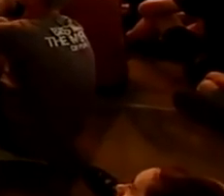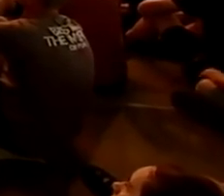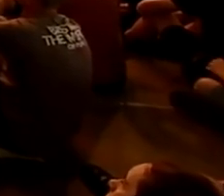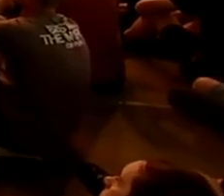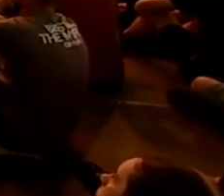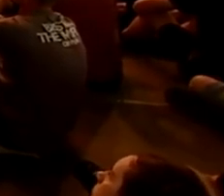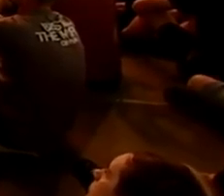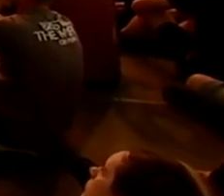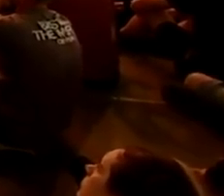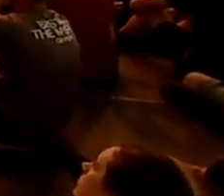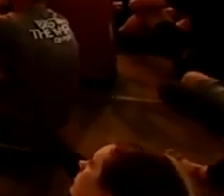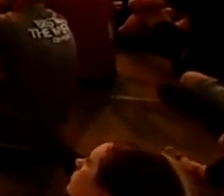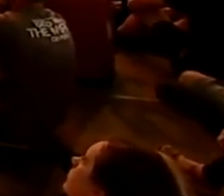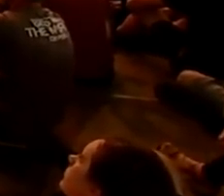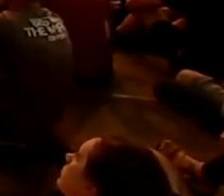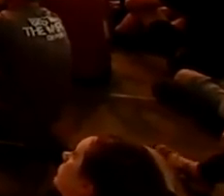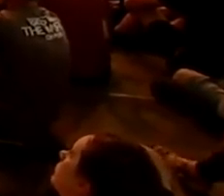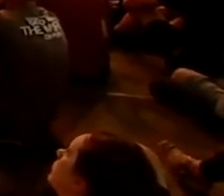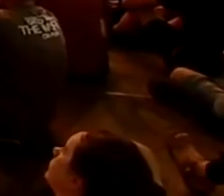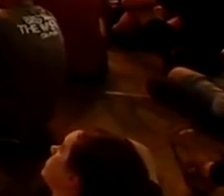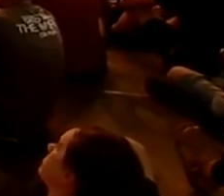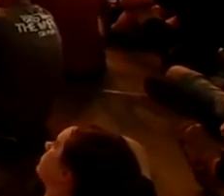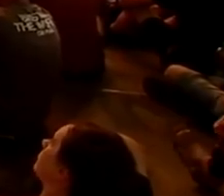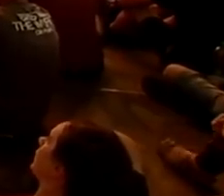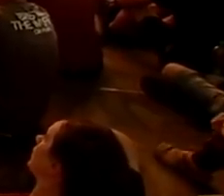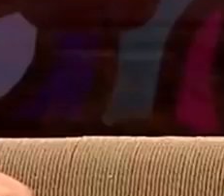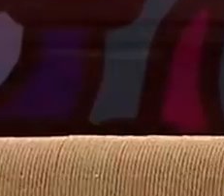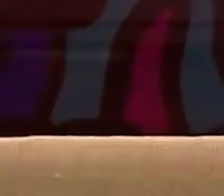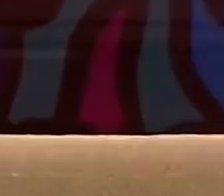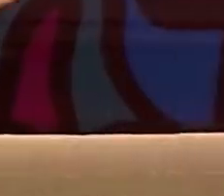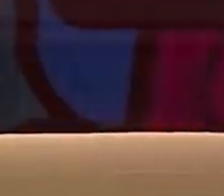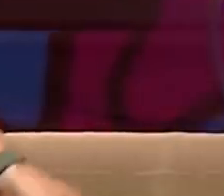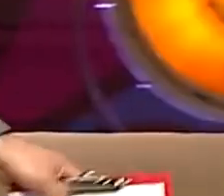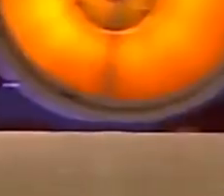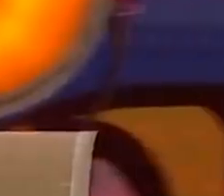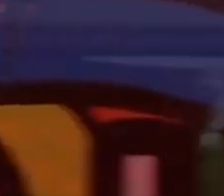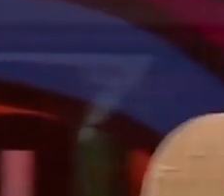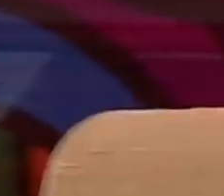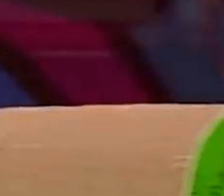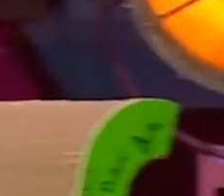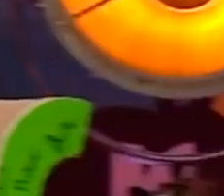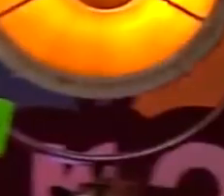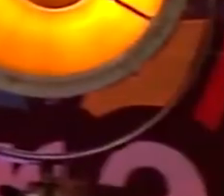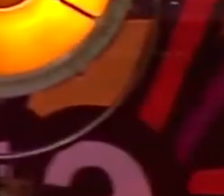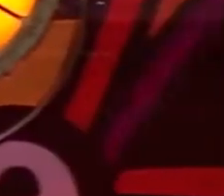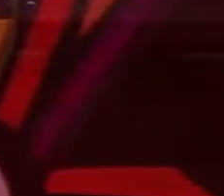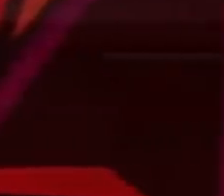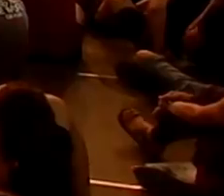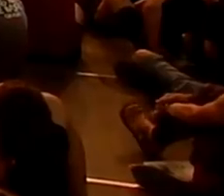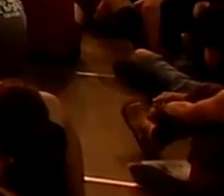slido.com. Tak się to wymawia, ale jak? Wiedziałem. Prowadzący podejdzie do osoby, która go zapytała i odpowie na to